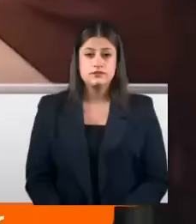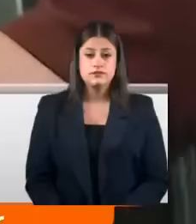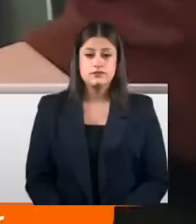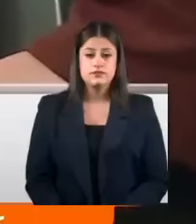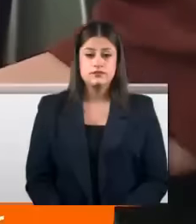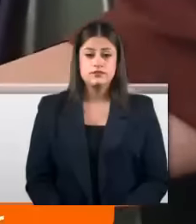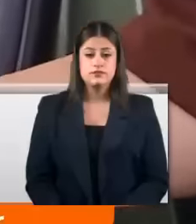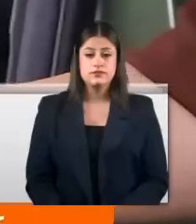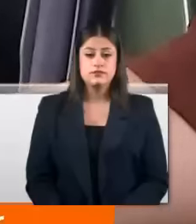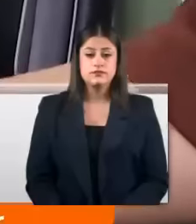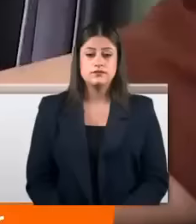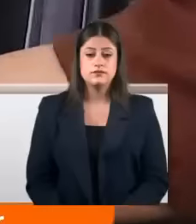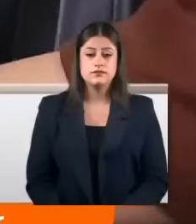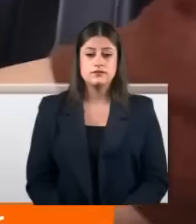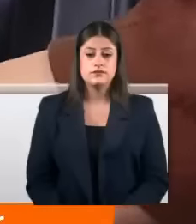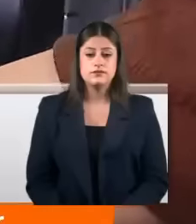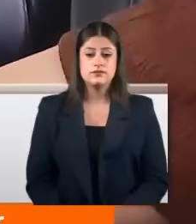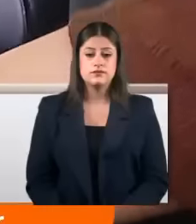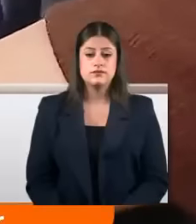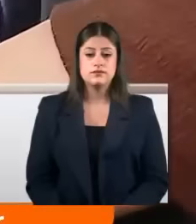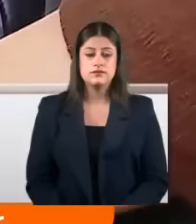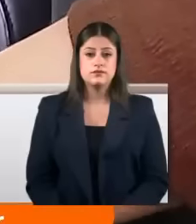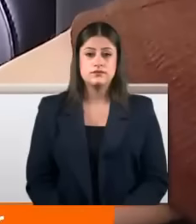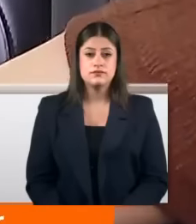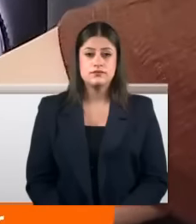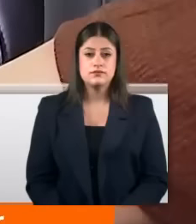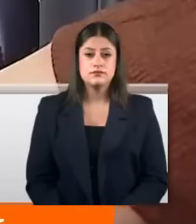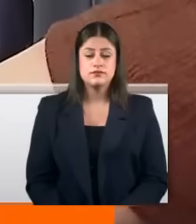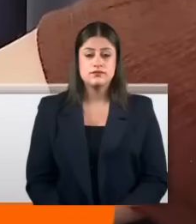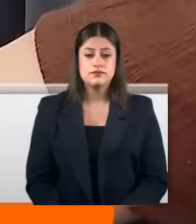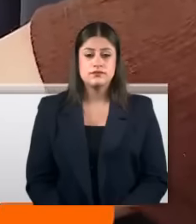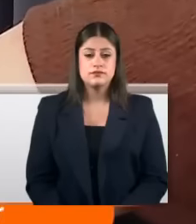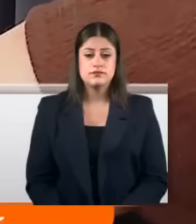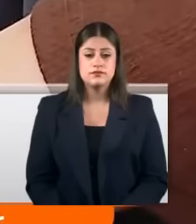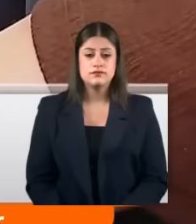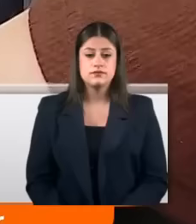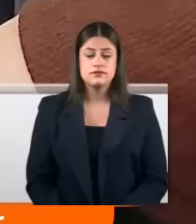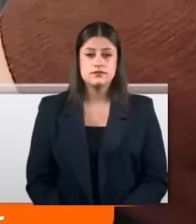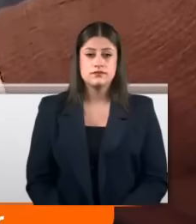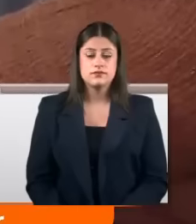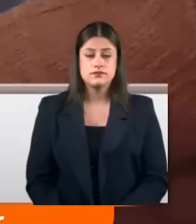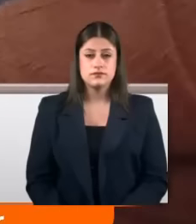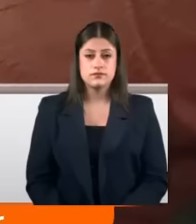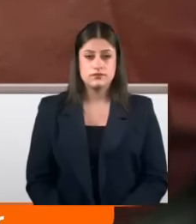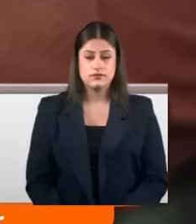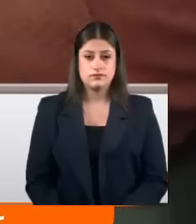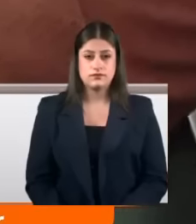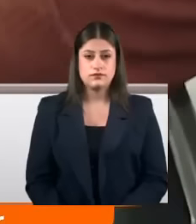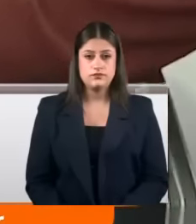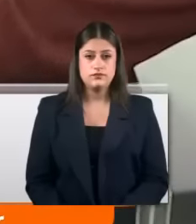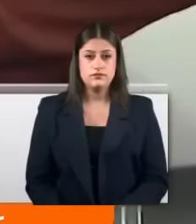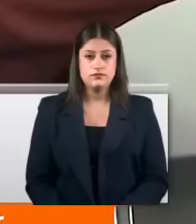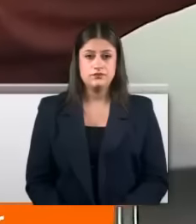Sıfır otomobil. Herkesin evet. Hayali değil mi? Evet, benim de hayalimdi. Yıllardır bekliyorduk tabii böyle bir zaman gelsin